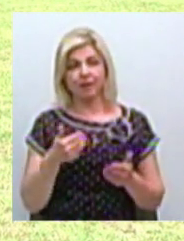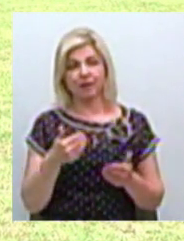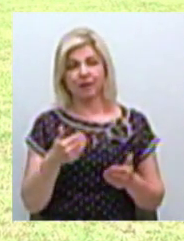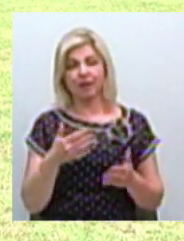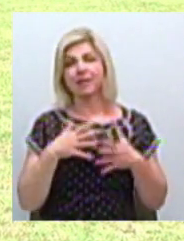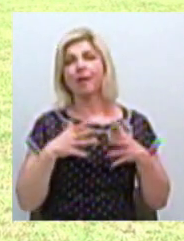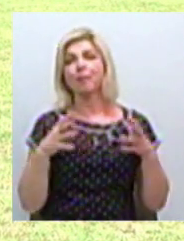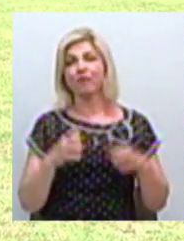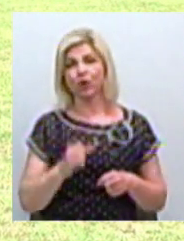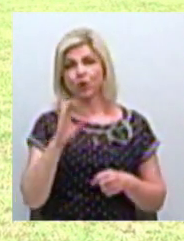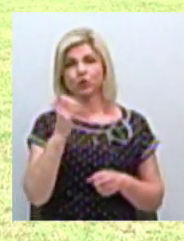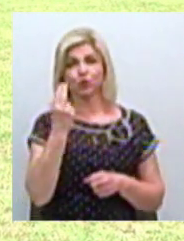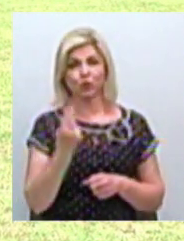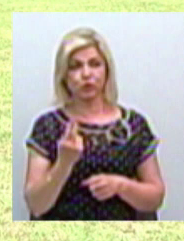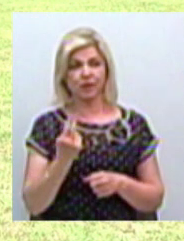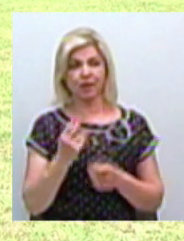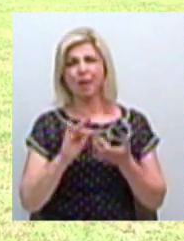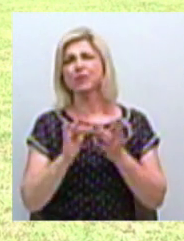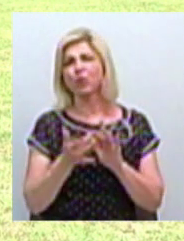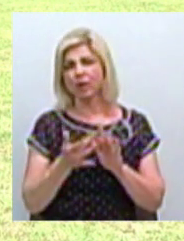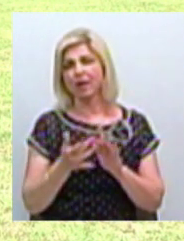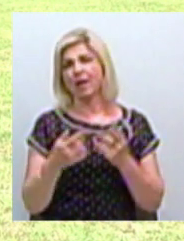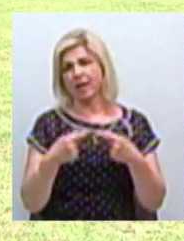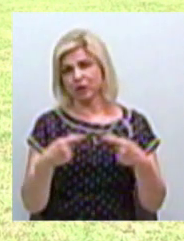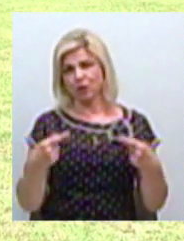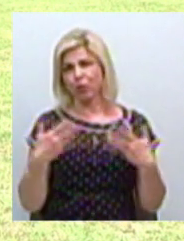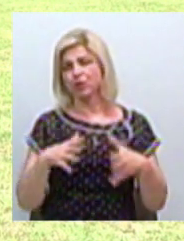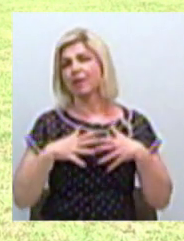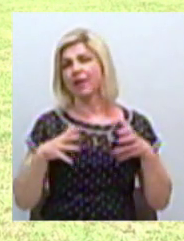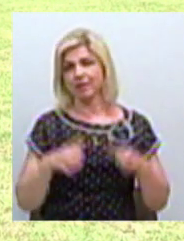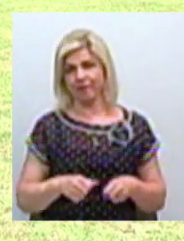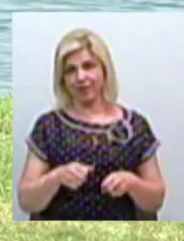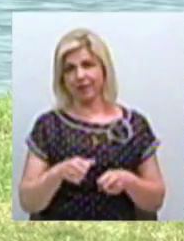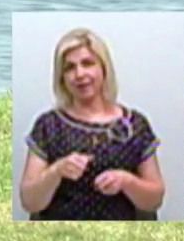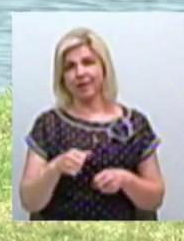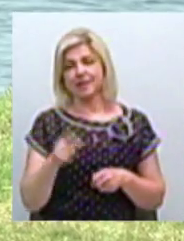набридшими соціальними сітями та іншими вже набридшими за зиму